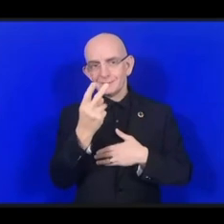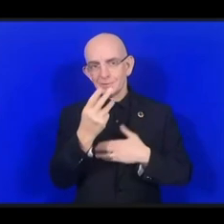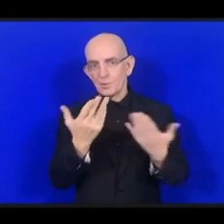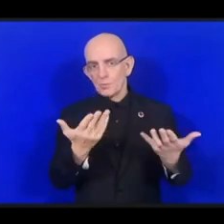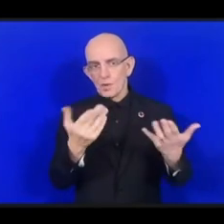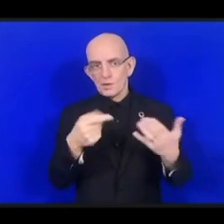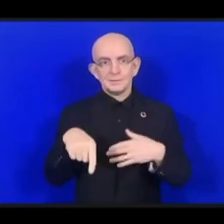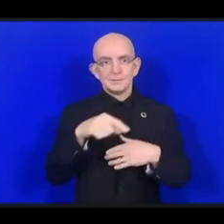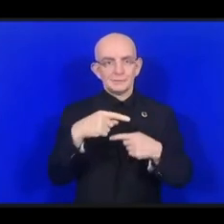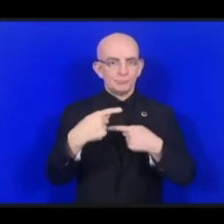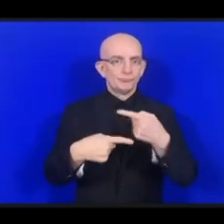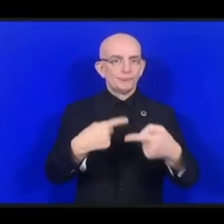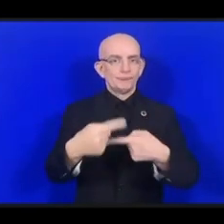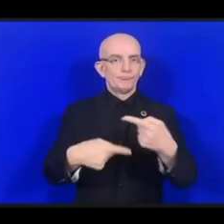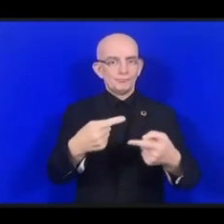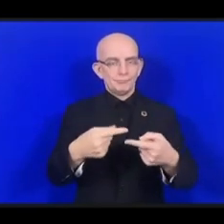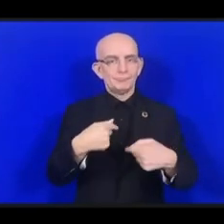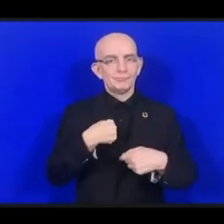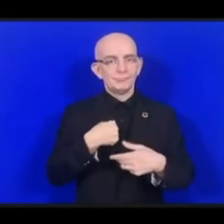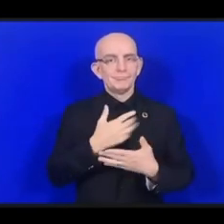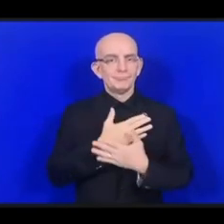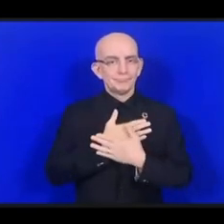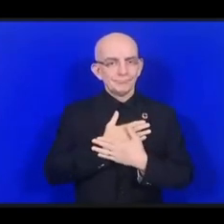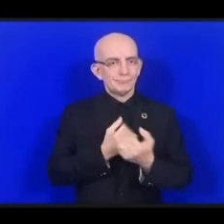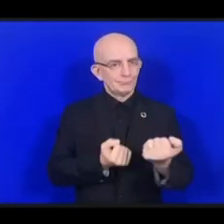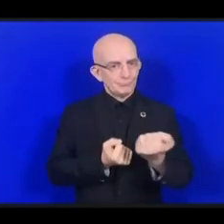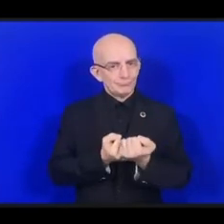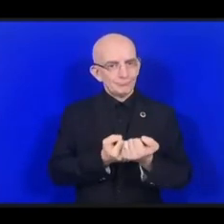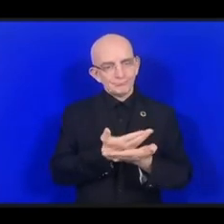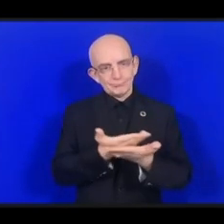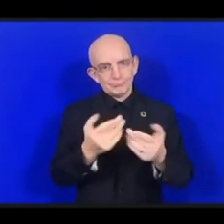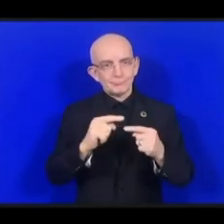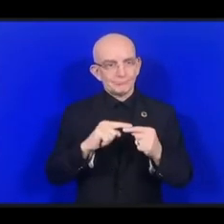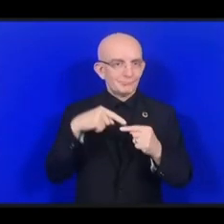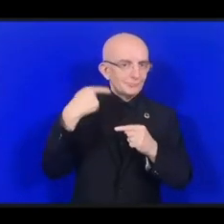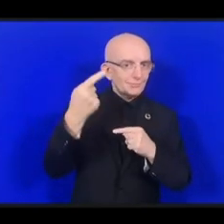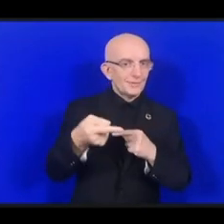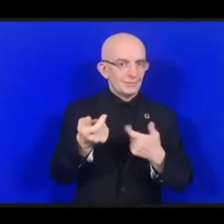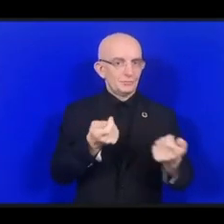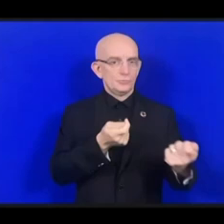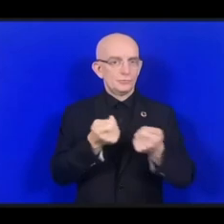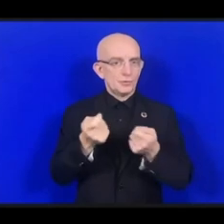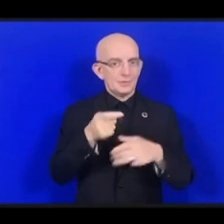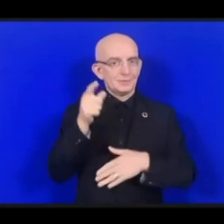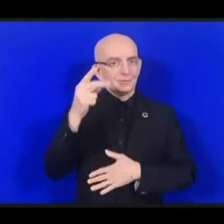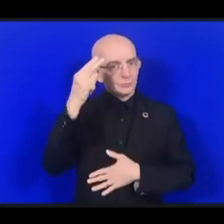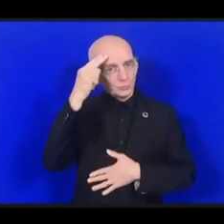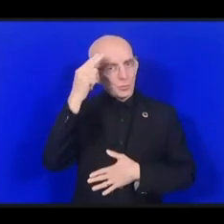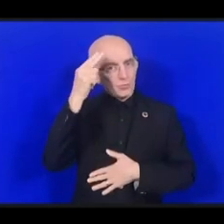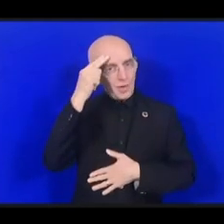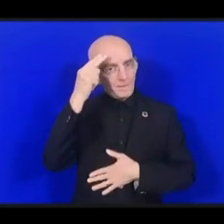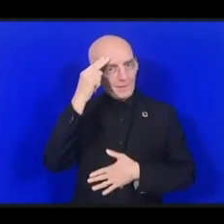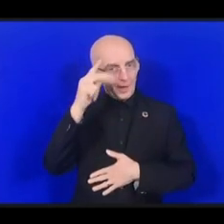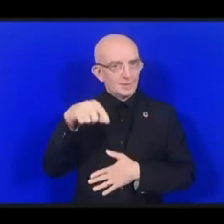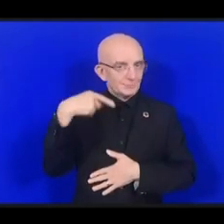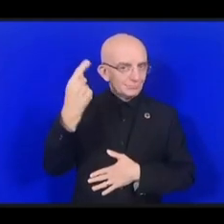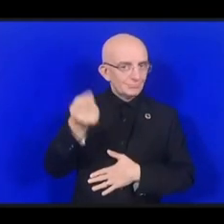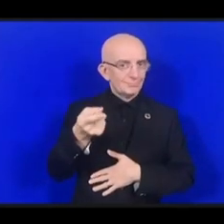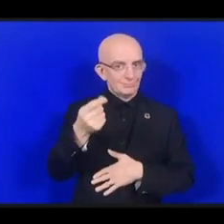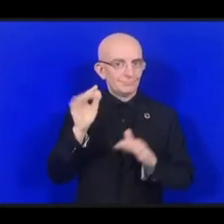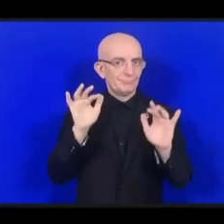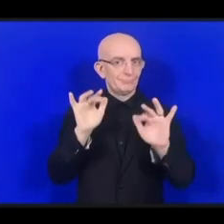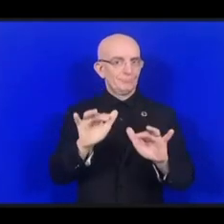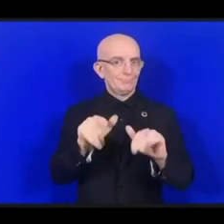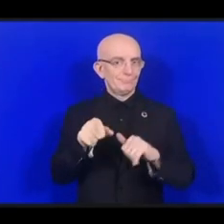دعمنا للدوله المضيفه المقبله المملكه العربيه السعوديه ان اداره الامم المتحده للشؤون